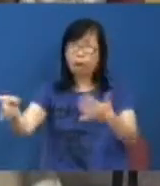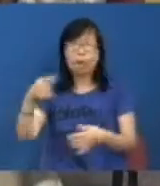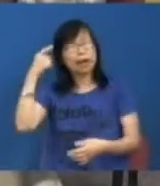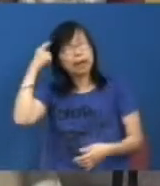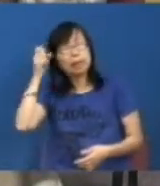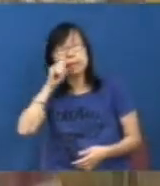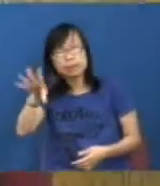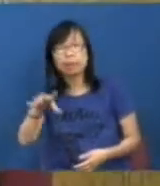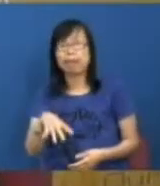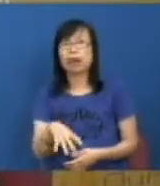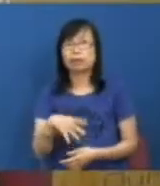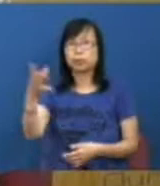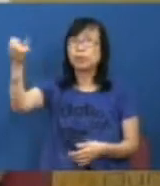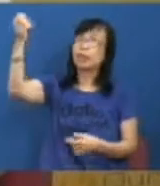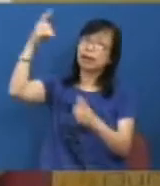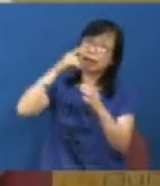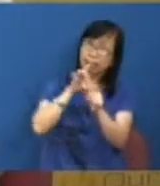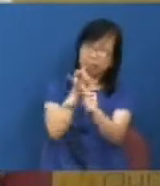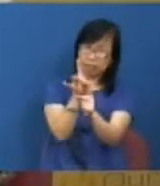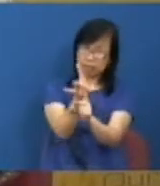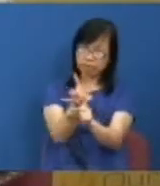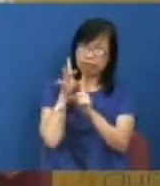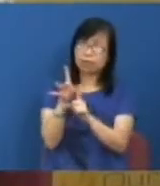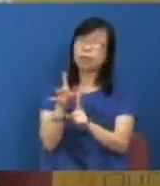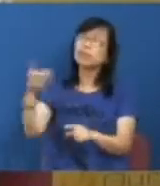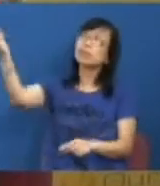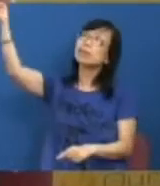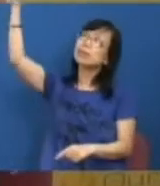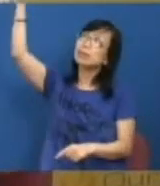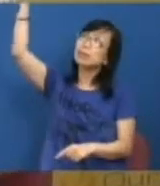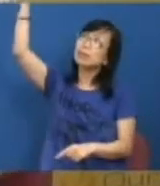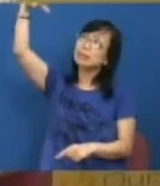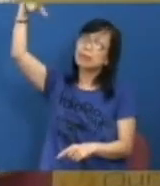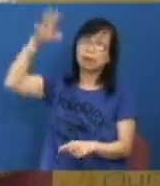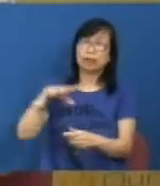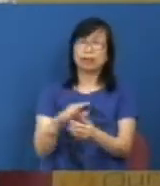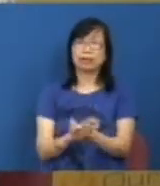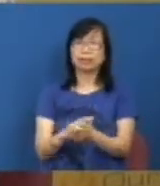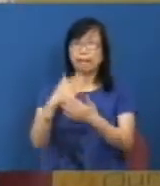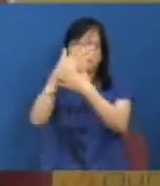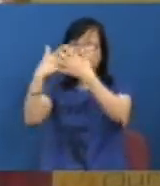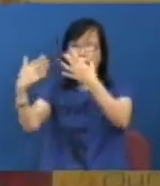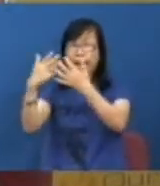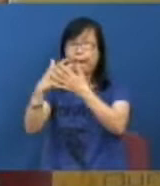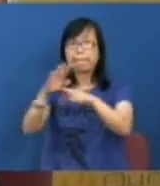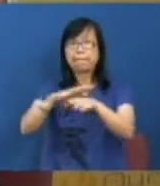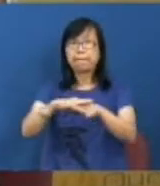咧就係你用太陽能咧，其實某程度上。透過太陽能板個PV